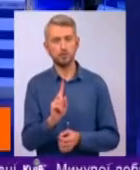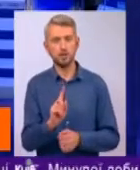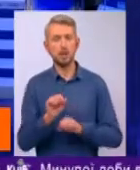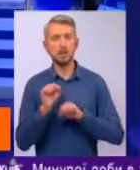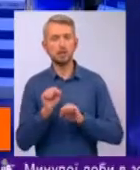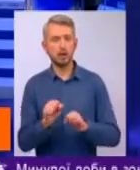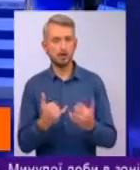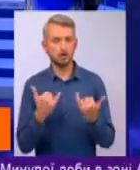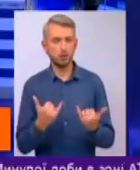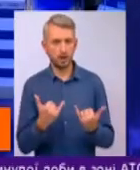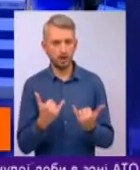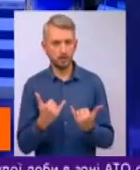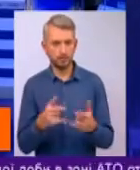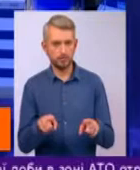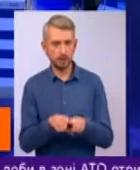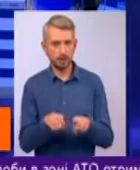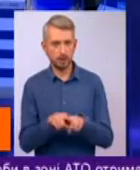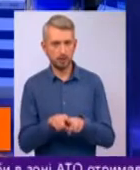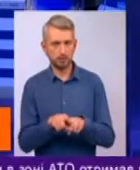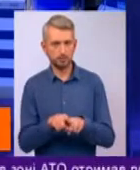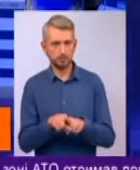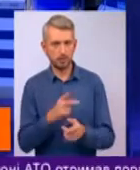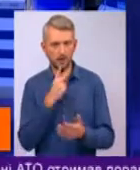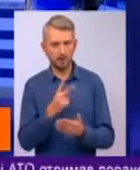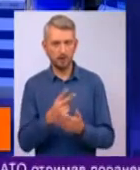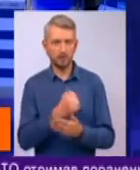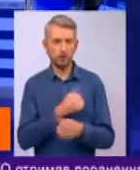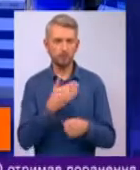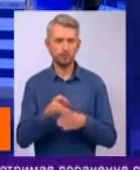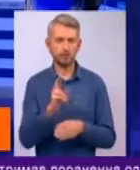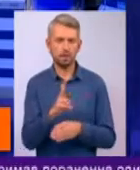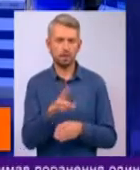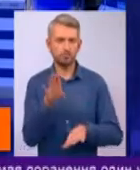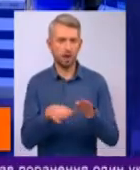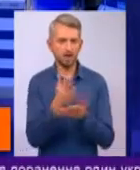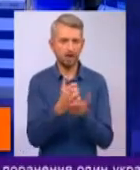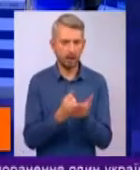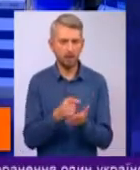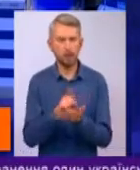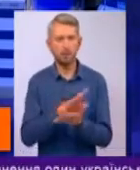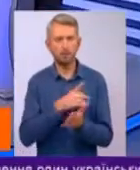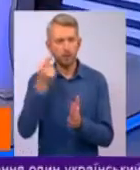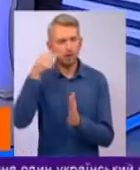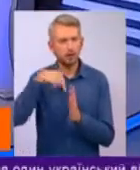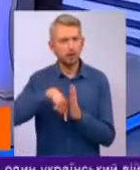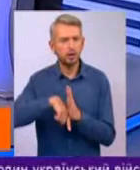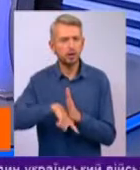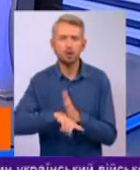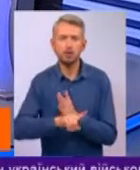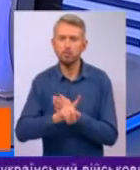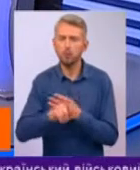захист сучасний таких видів військових частин, як арсенали, він має бути глибоко ешелонірований. Він